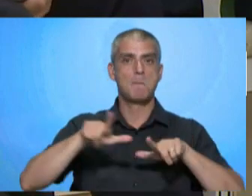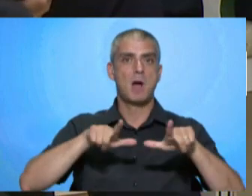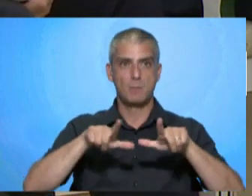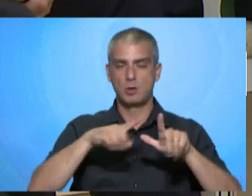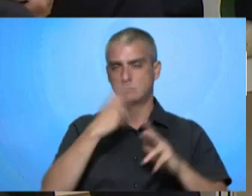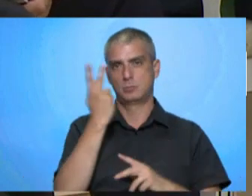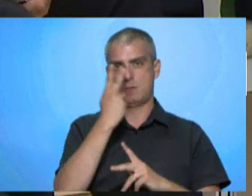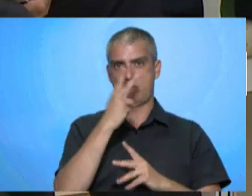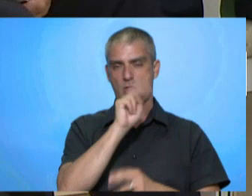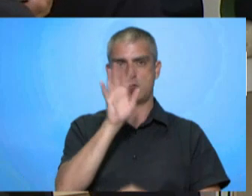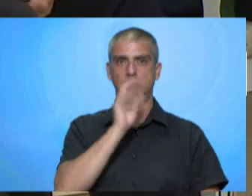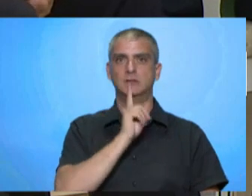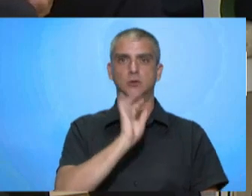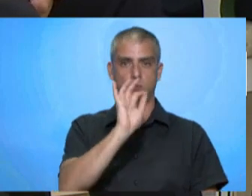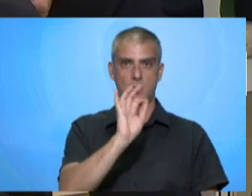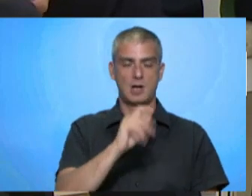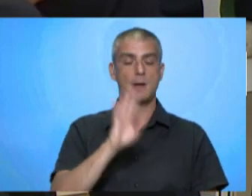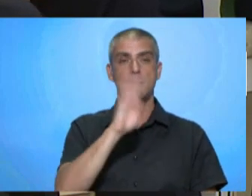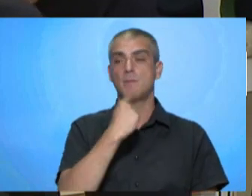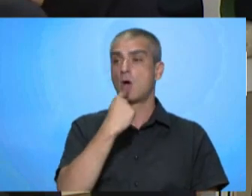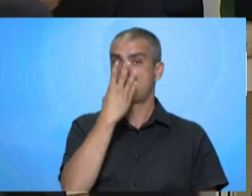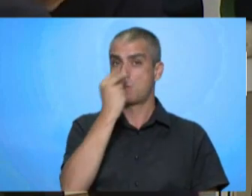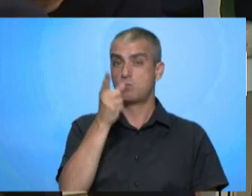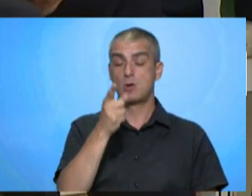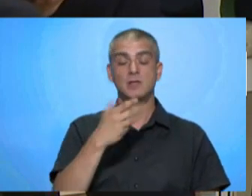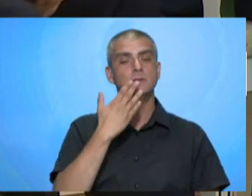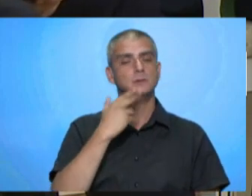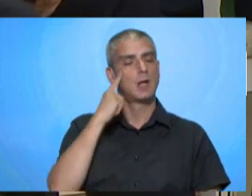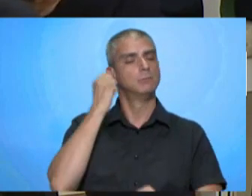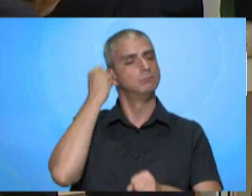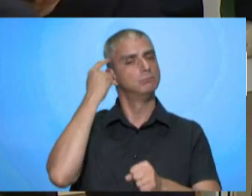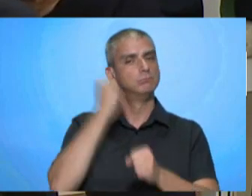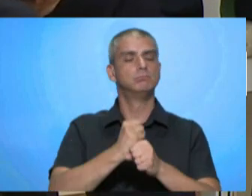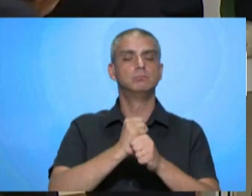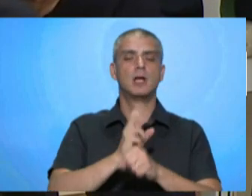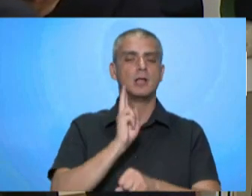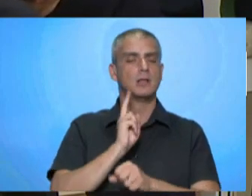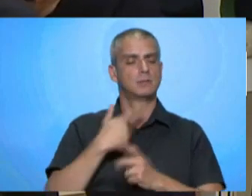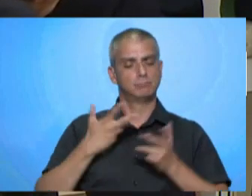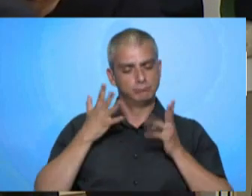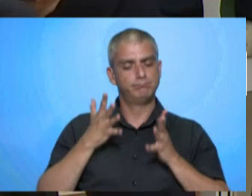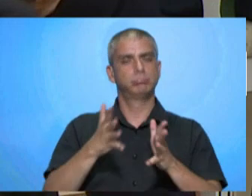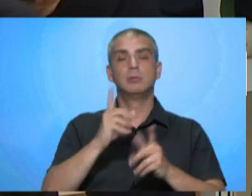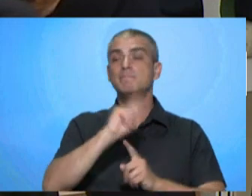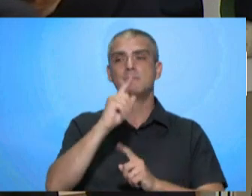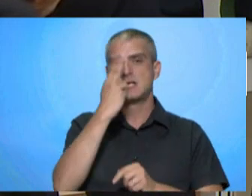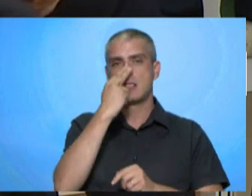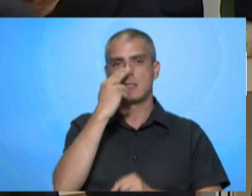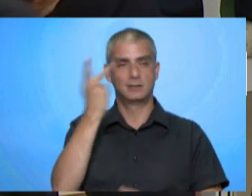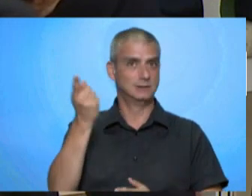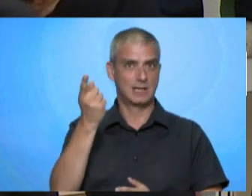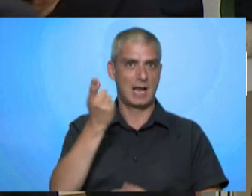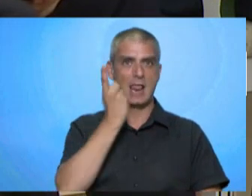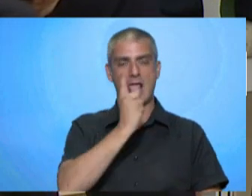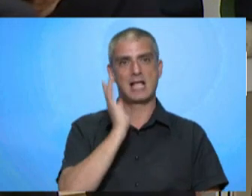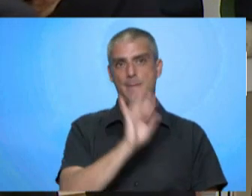הוא כמובן הנושא הסורי. נתניהו אומר לפוטין שישראל תעמוד על שלה, תנהג בתקיפות כלפי כל מי שינסה לאיים